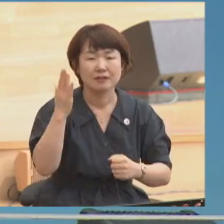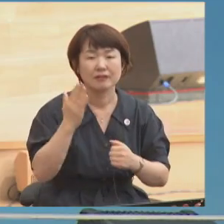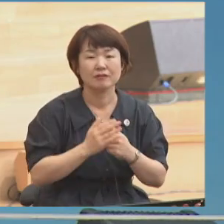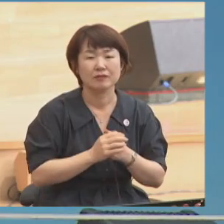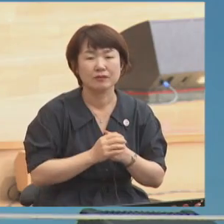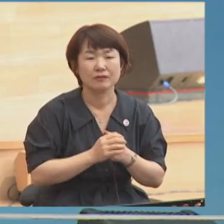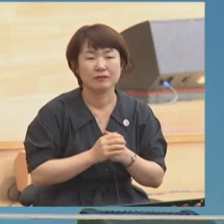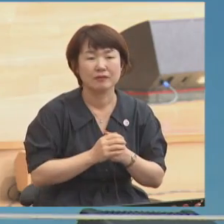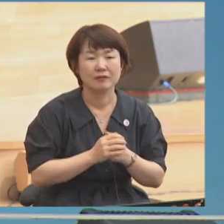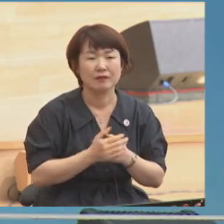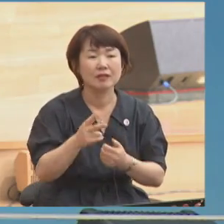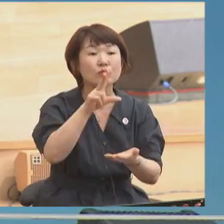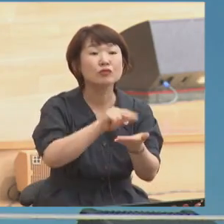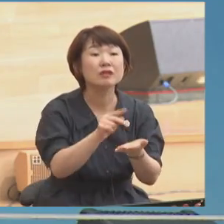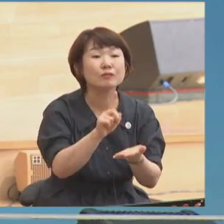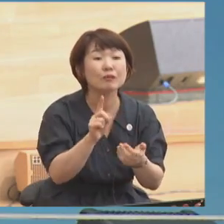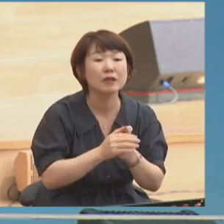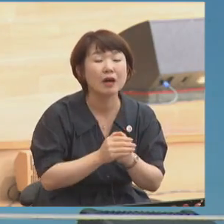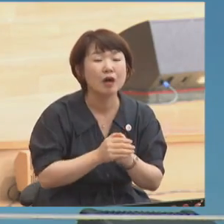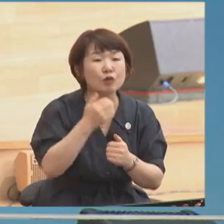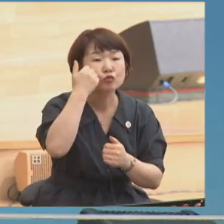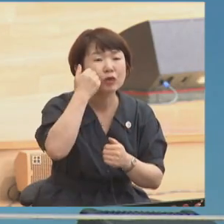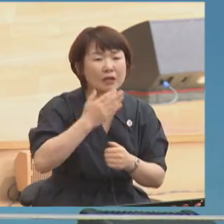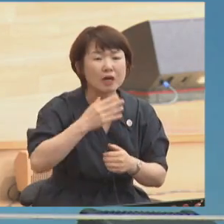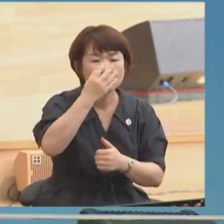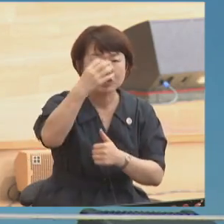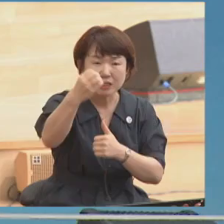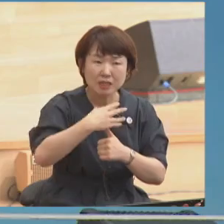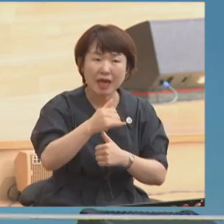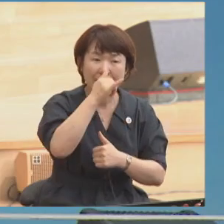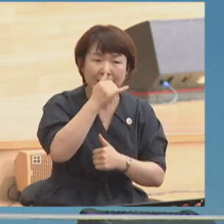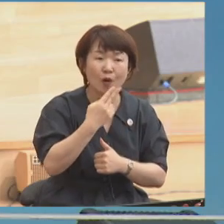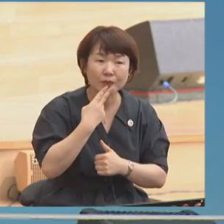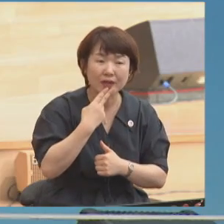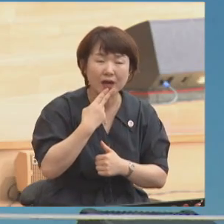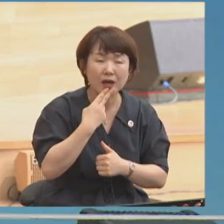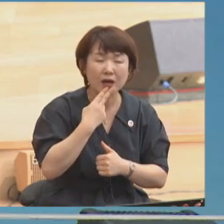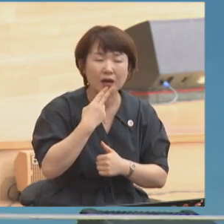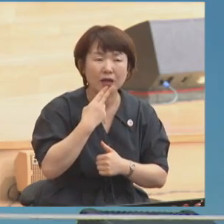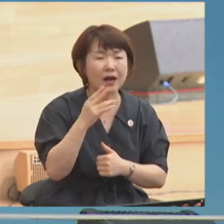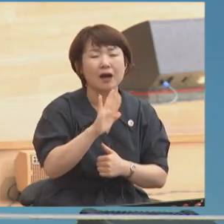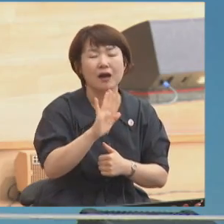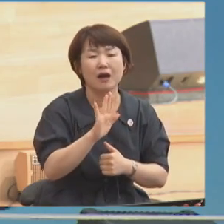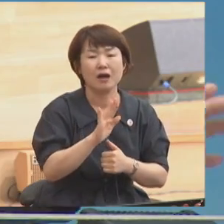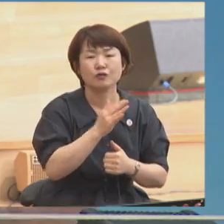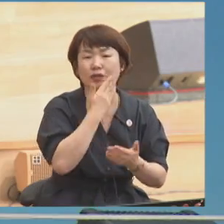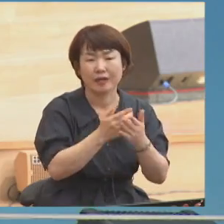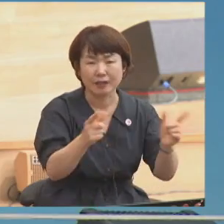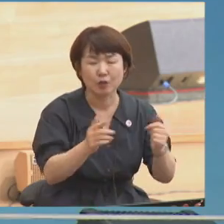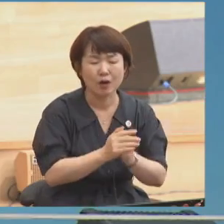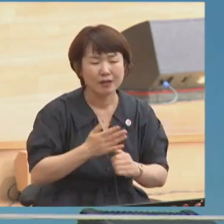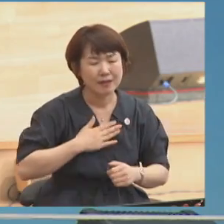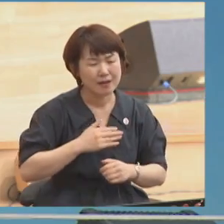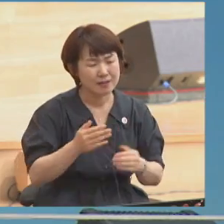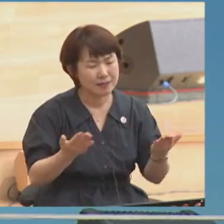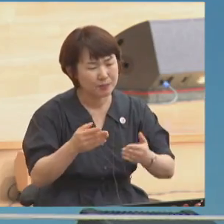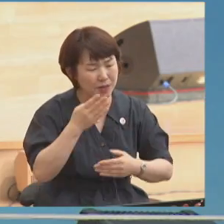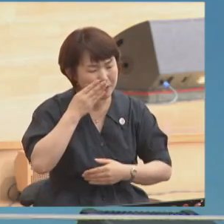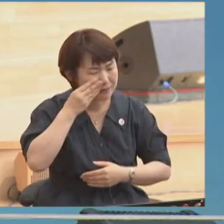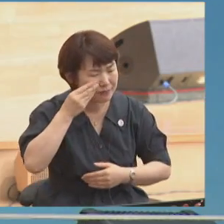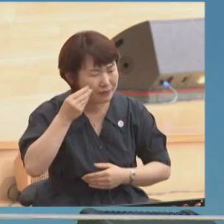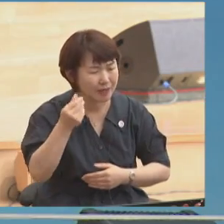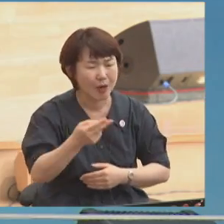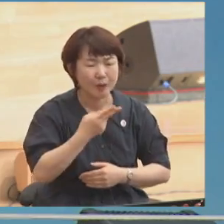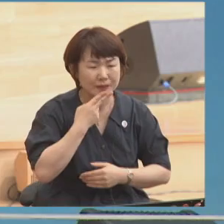그런데 문제는 뭐냐? 누가 나를 무시해서 이게 화가 나든 아니든, 아니면 일이 잘 이게 안 풀려가 막 짜증이 나든 화가